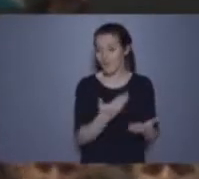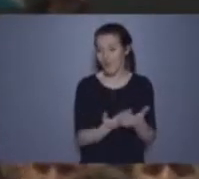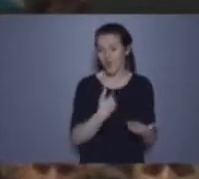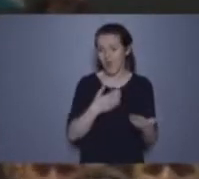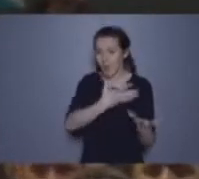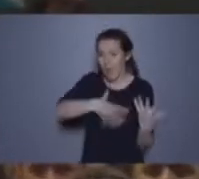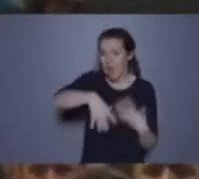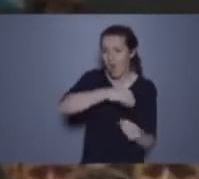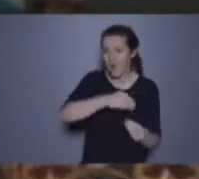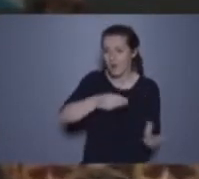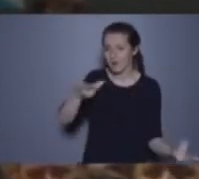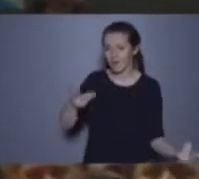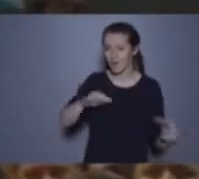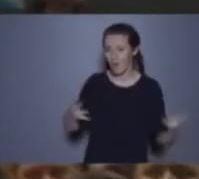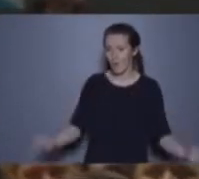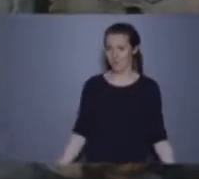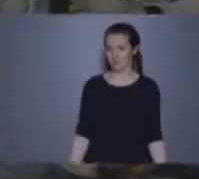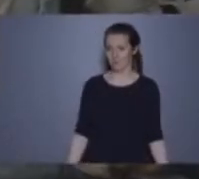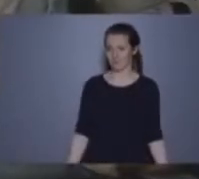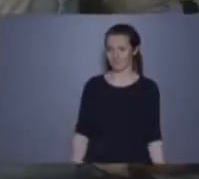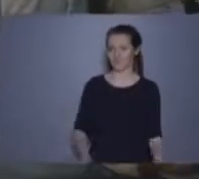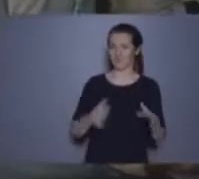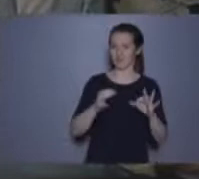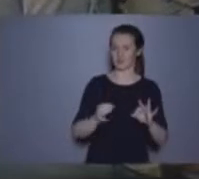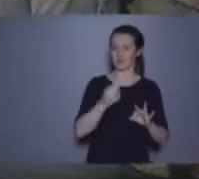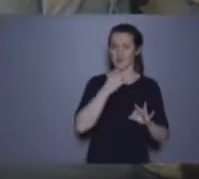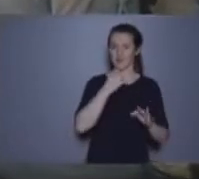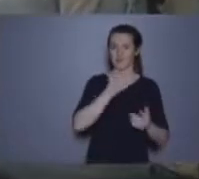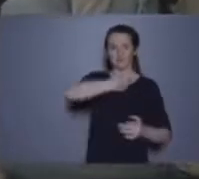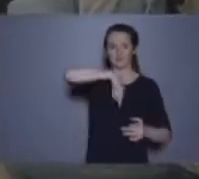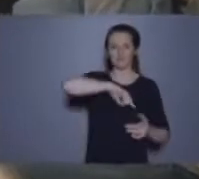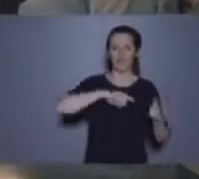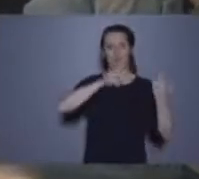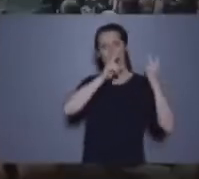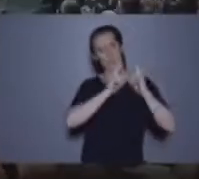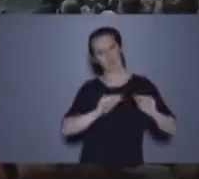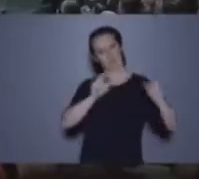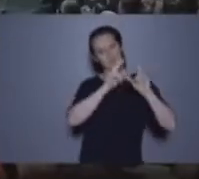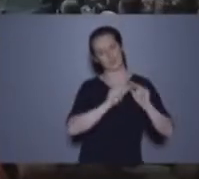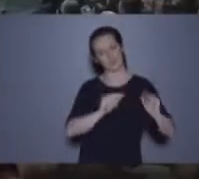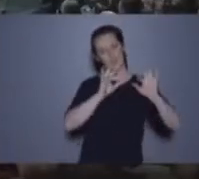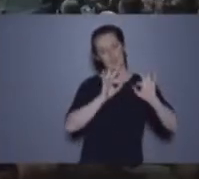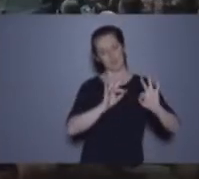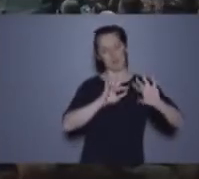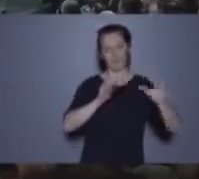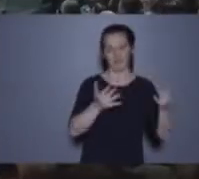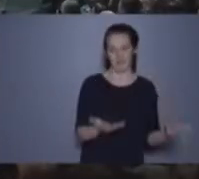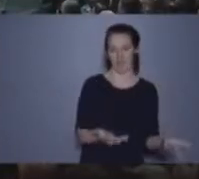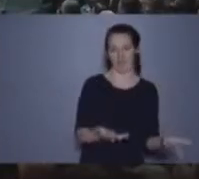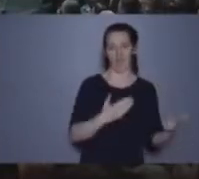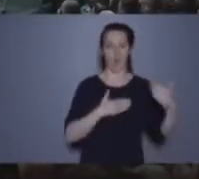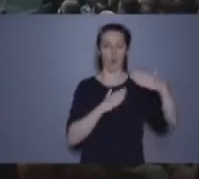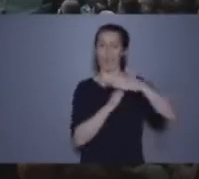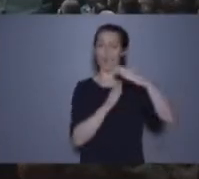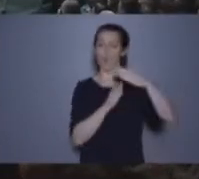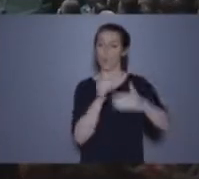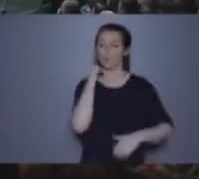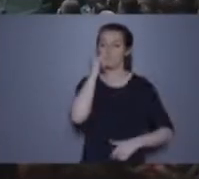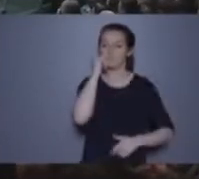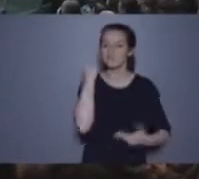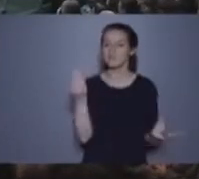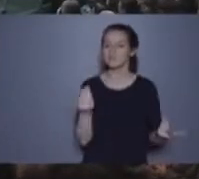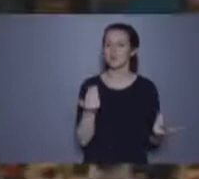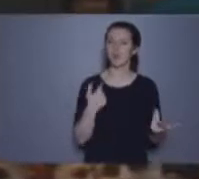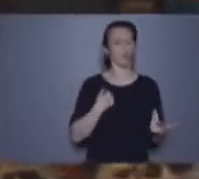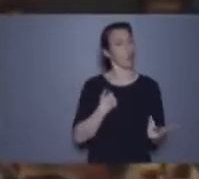escroquerie. Et chaque fois qu'on va vous parler de ce fameux compte pénibilité, en prenant